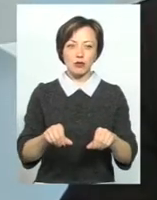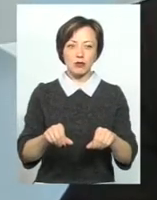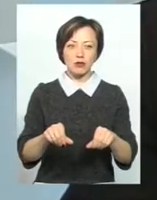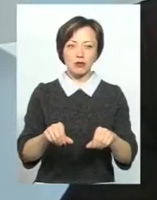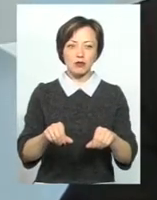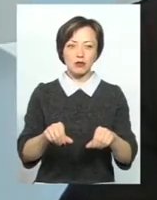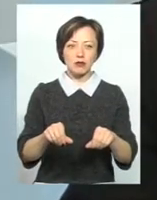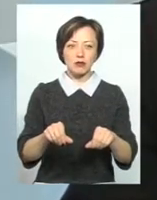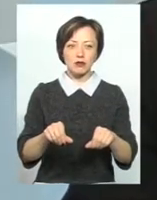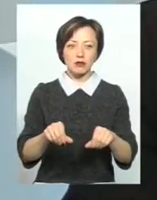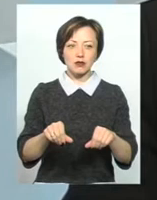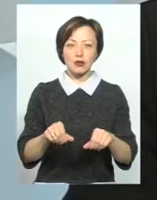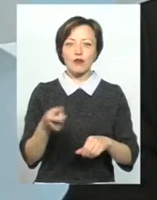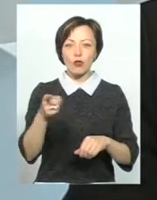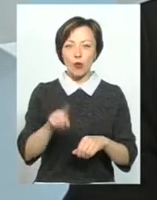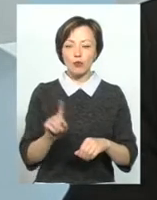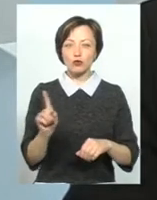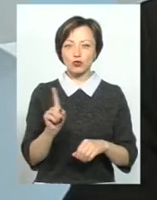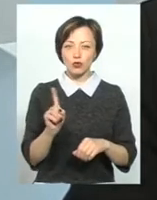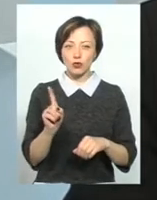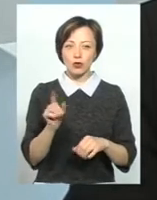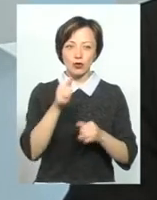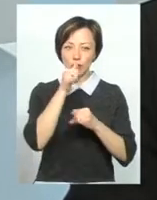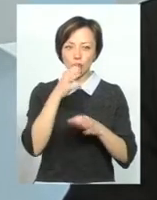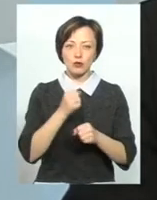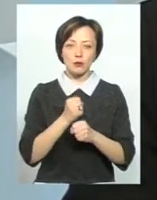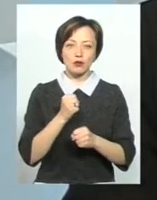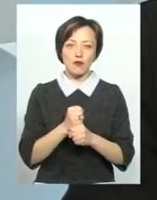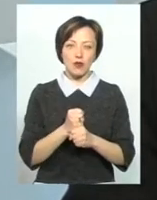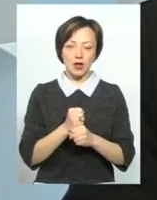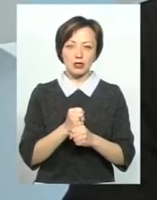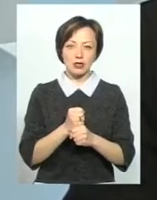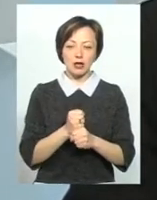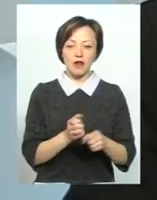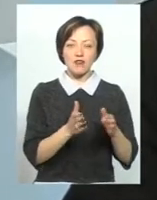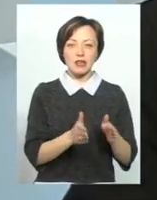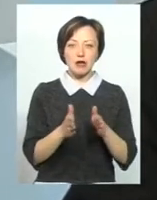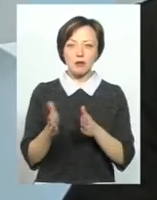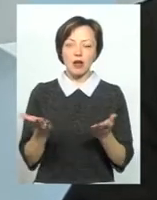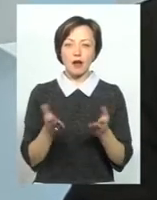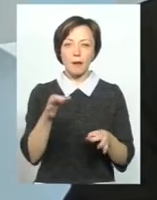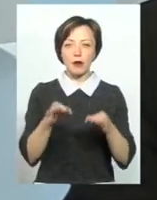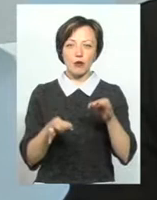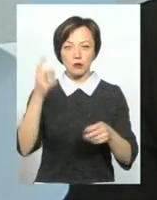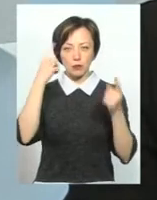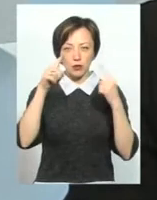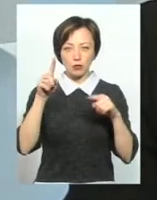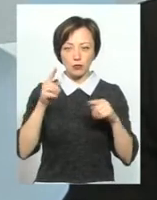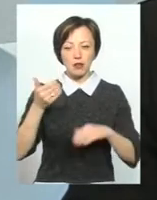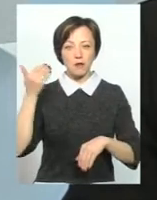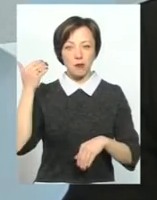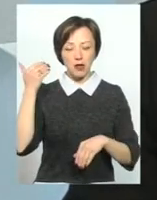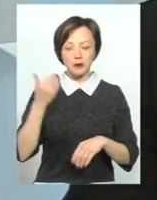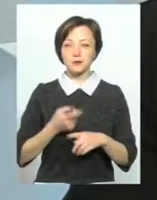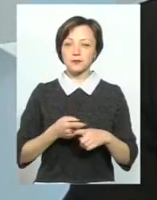переконати її в тому, що вона не може працювати в тому ритмі, яка природа придумала їх попередньо.